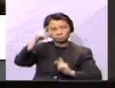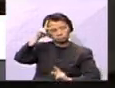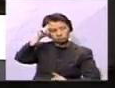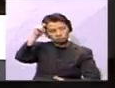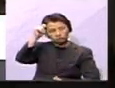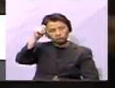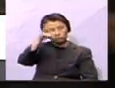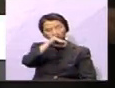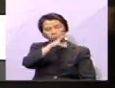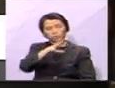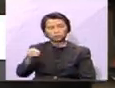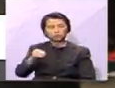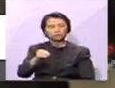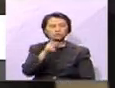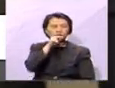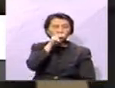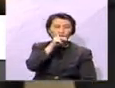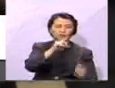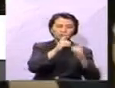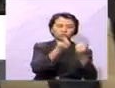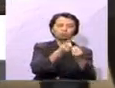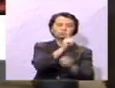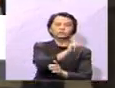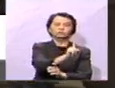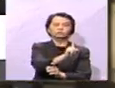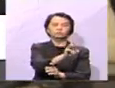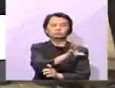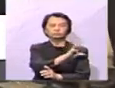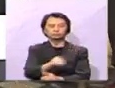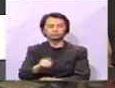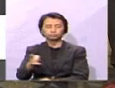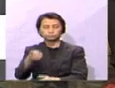1 saran dat Wira roslan mendapat